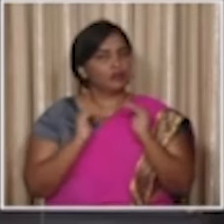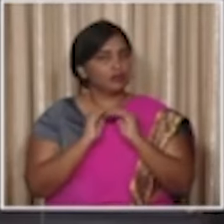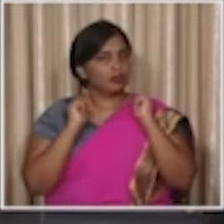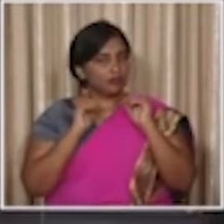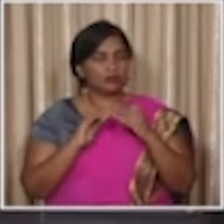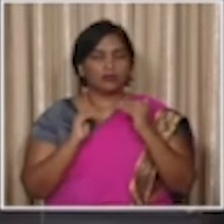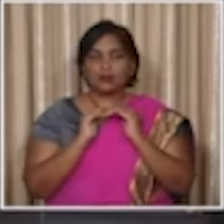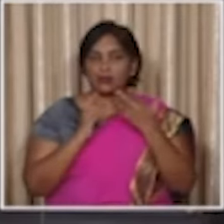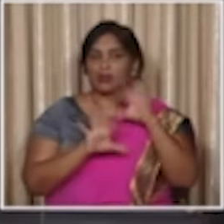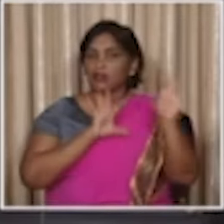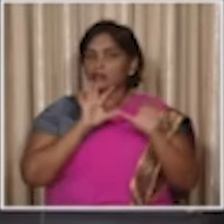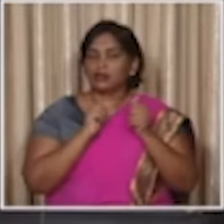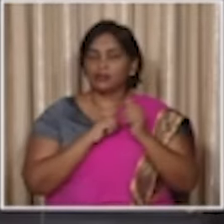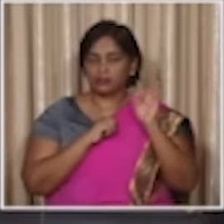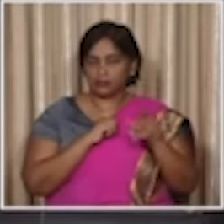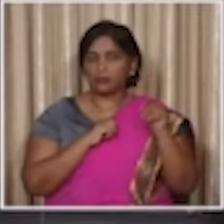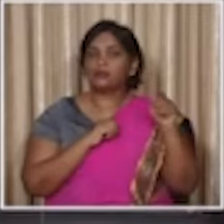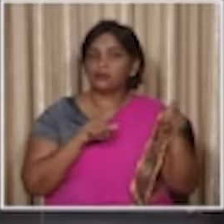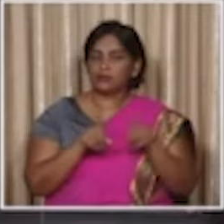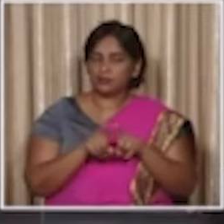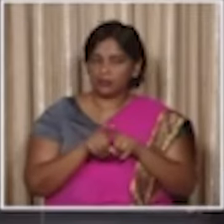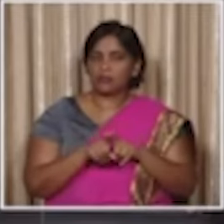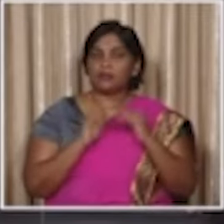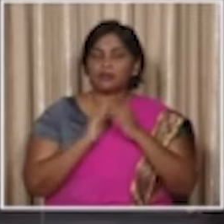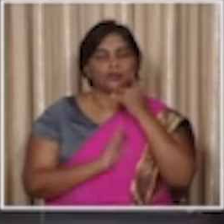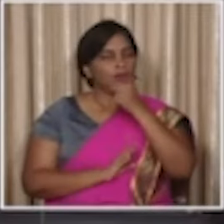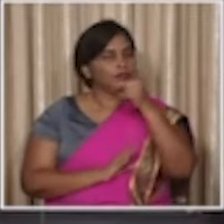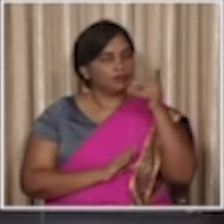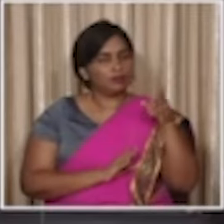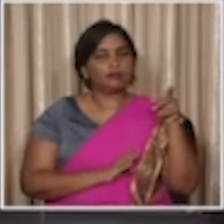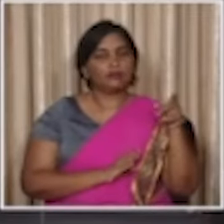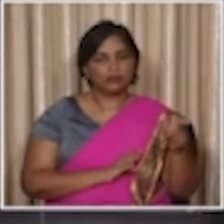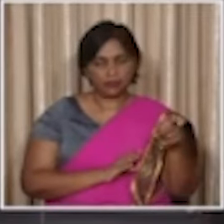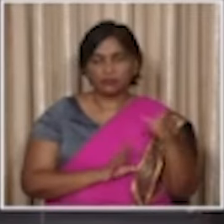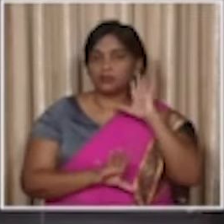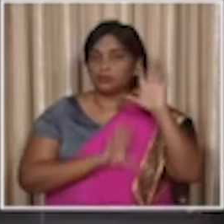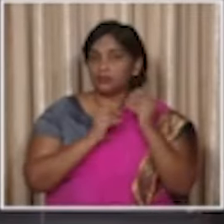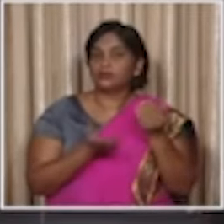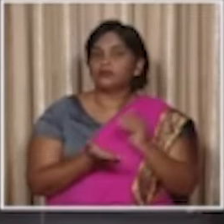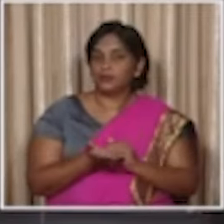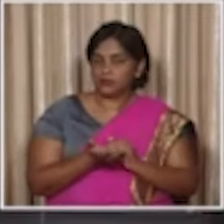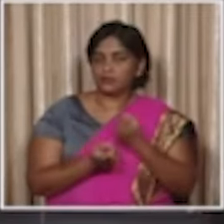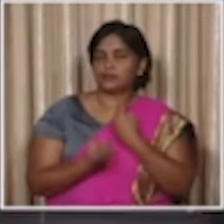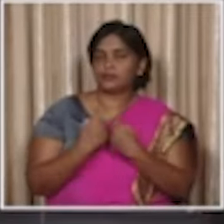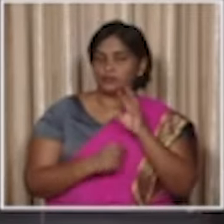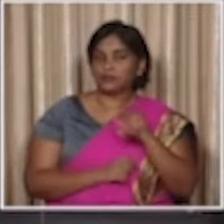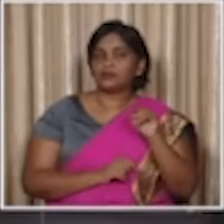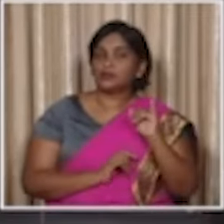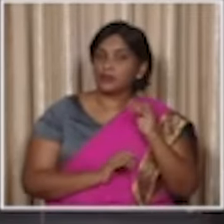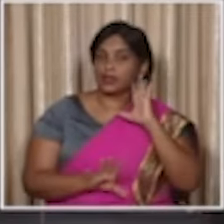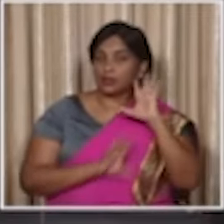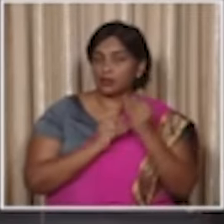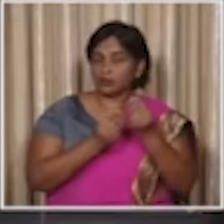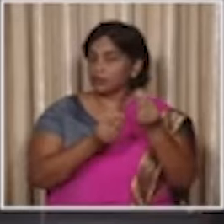සහ නුසුදුස්සන් තෝරා ගැනීම සිදු කරනවා. ඒ අනුව නිවෙස් වලට ගිහිල්ලා ඒ තොරතුරු නැවත සමීක්ෂණය කරලා යම් තොරතුරු